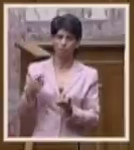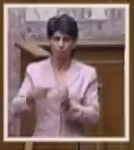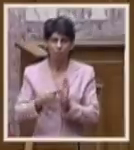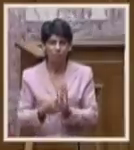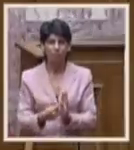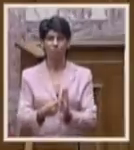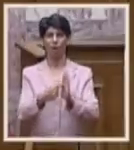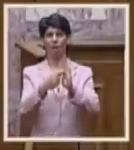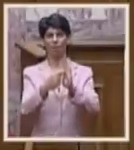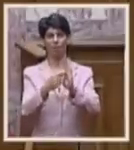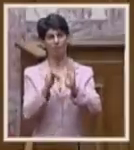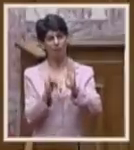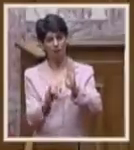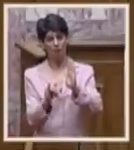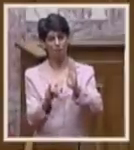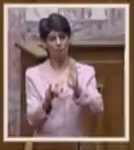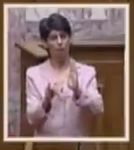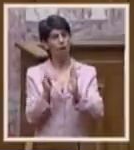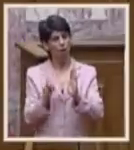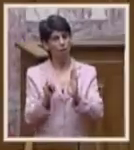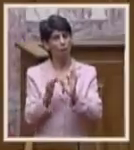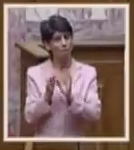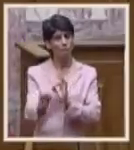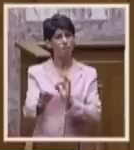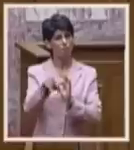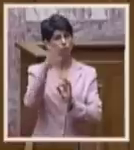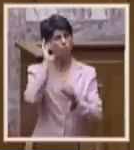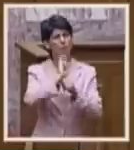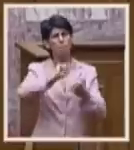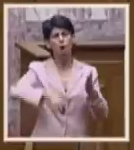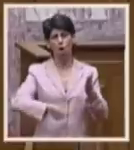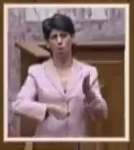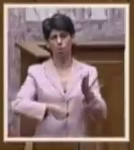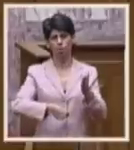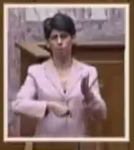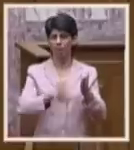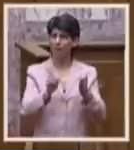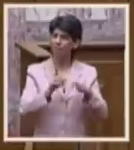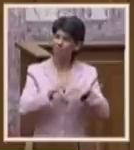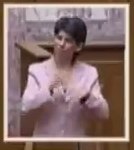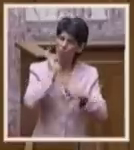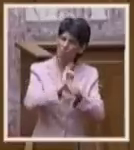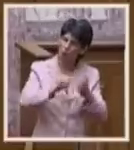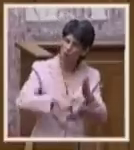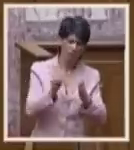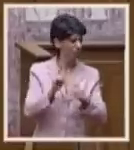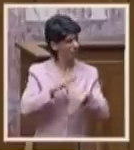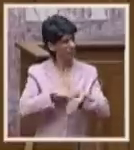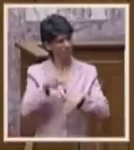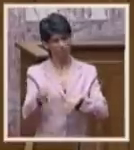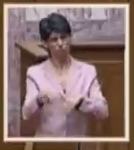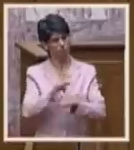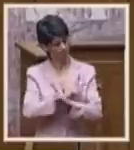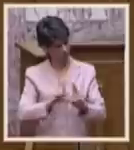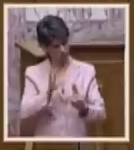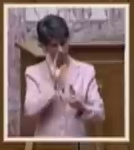ανέδειξε μεταξύ άλλων ακόμα και η εφαρμογή του μνημονίου. Δεν έφταξε για αυτές το μνημόνιο. Να είμαστε καθαροί και